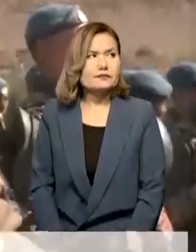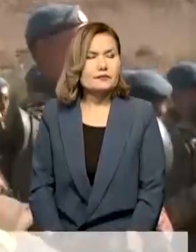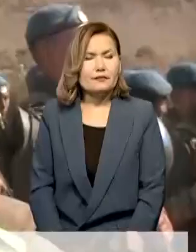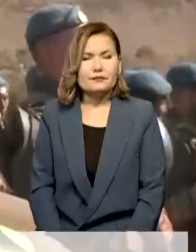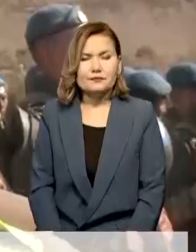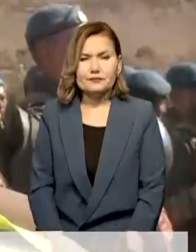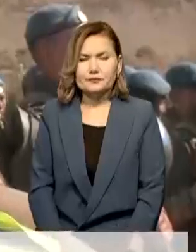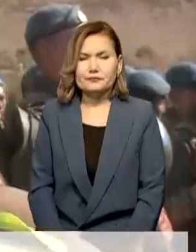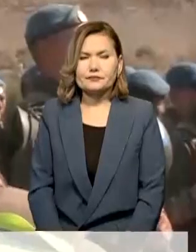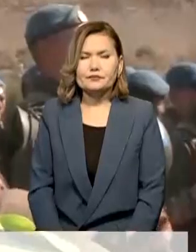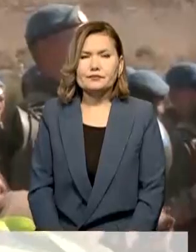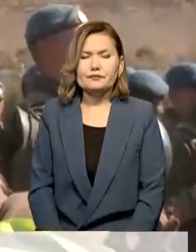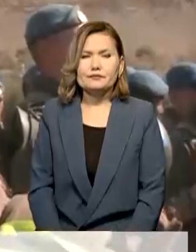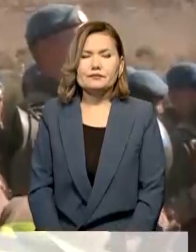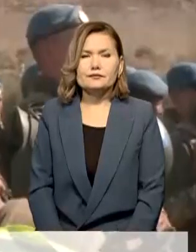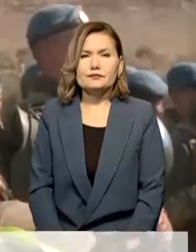На данный момент отработаны.